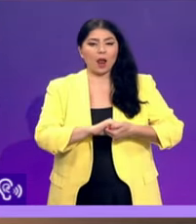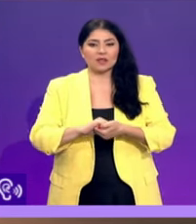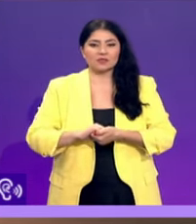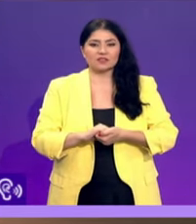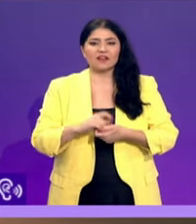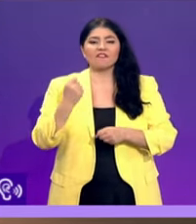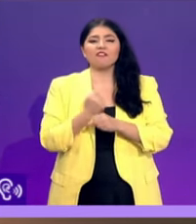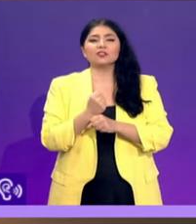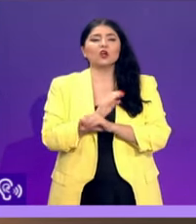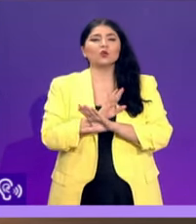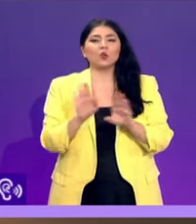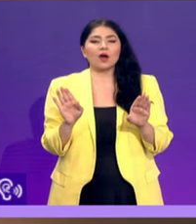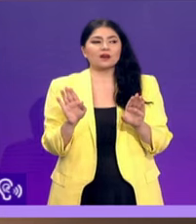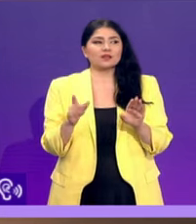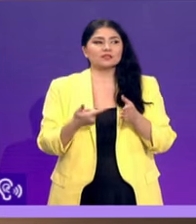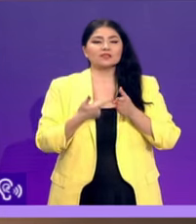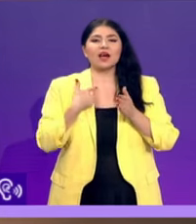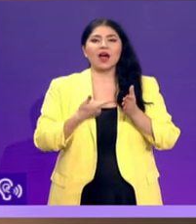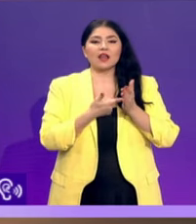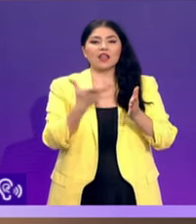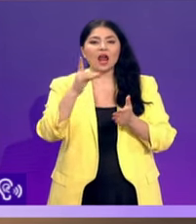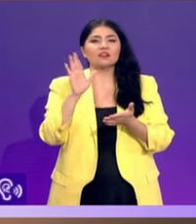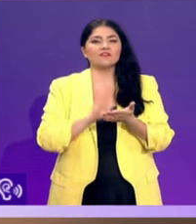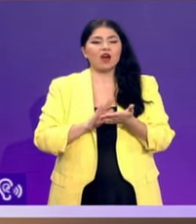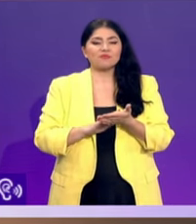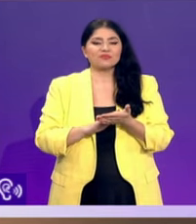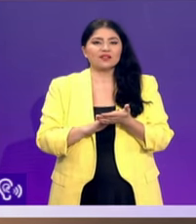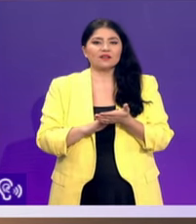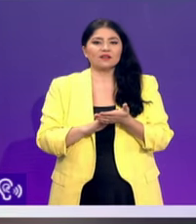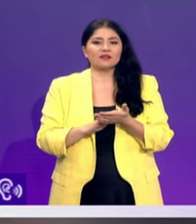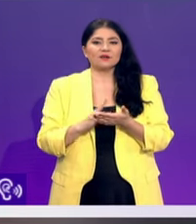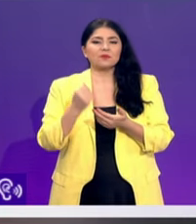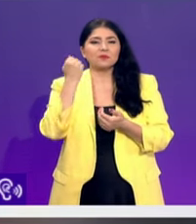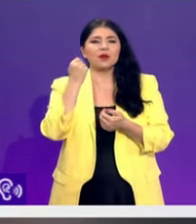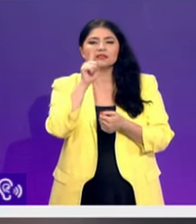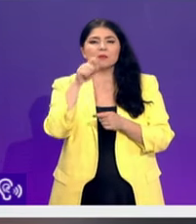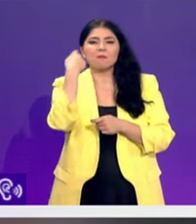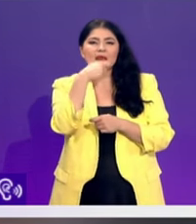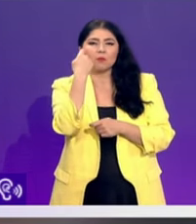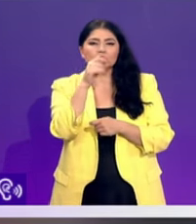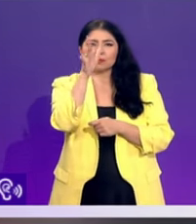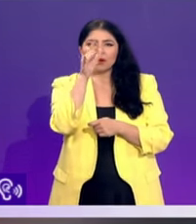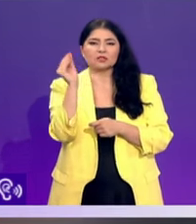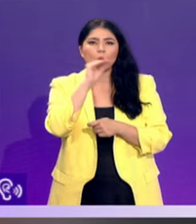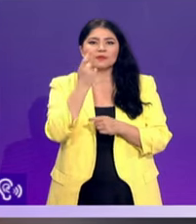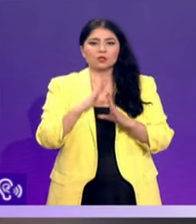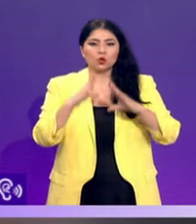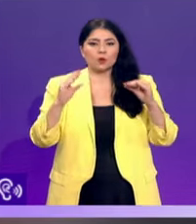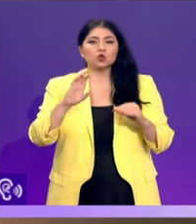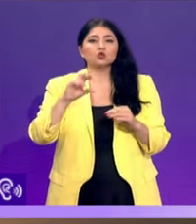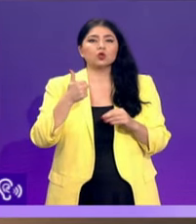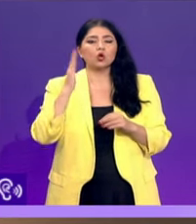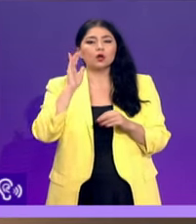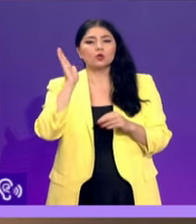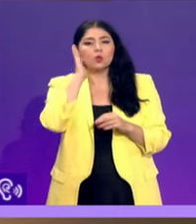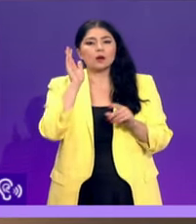face altceva decât să vină cu o altă fraudă morală prin care să încerce să manipuleze și să păcălească românii. Ciucă doarme